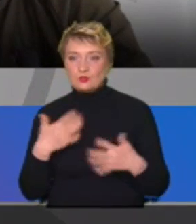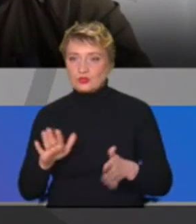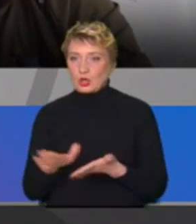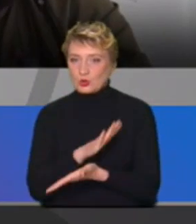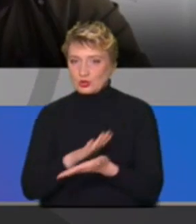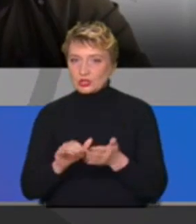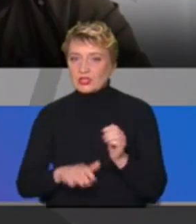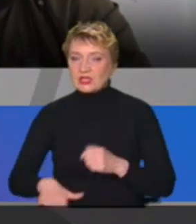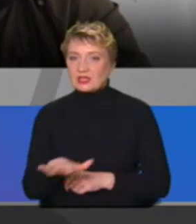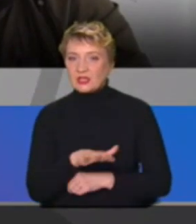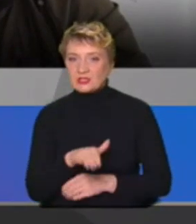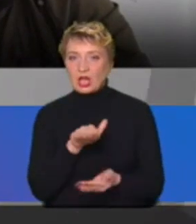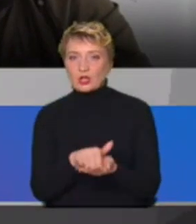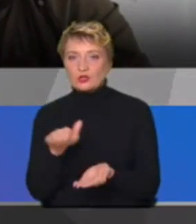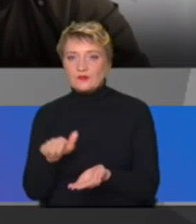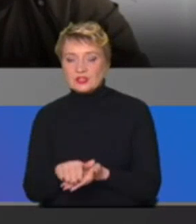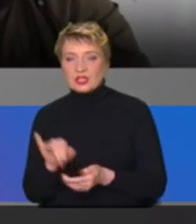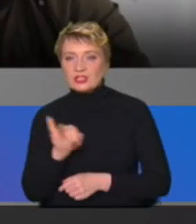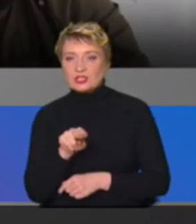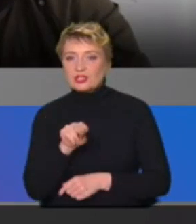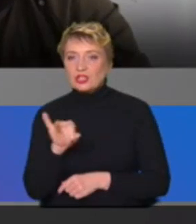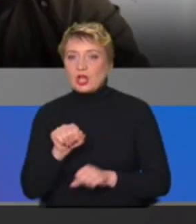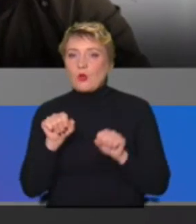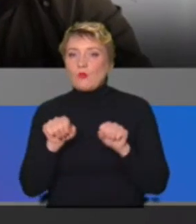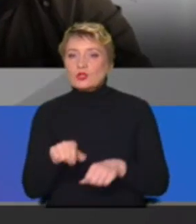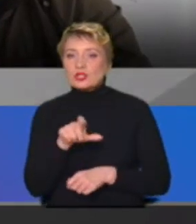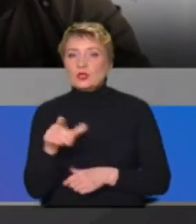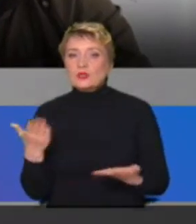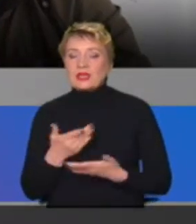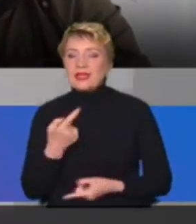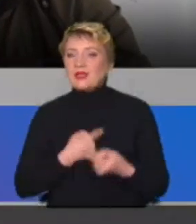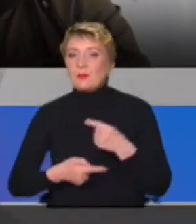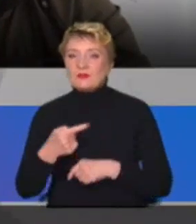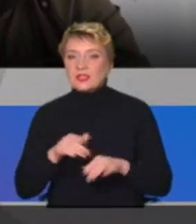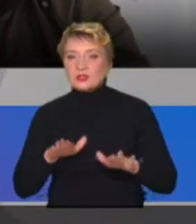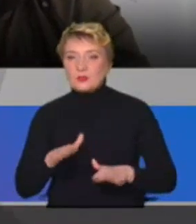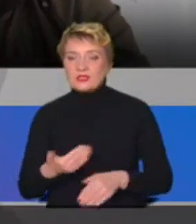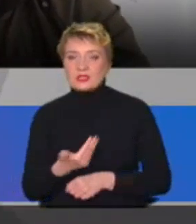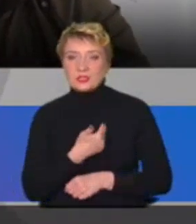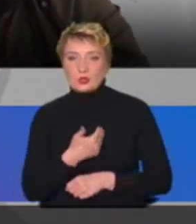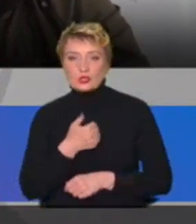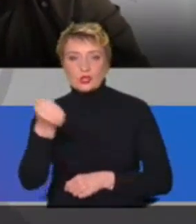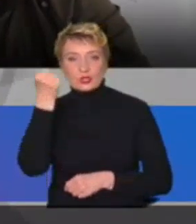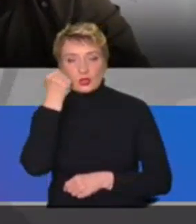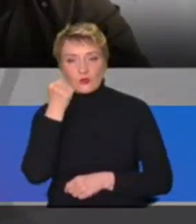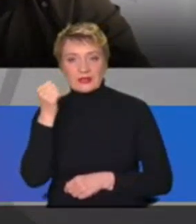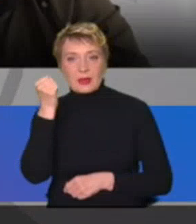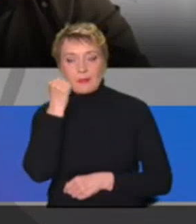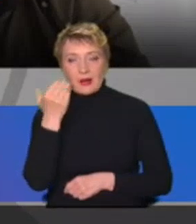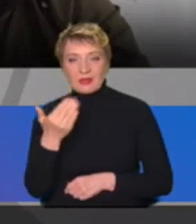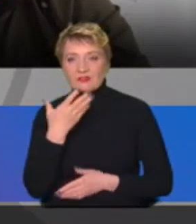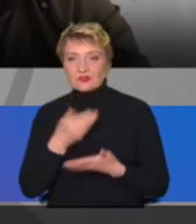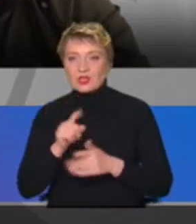зокрема, територію кладовища, і чи можна людям, які не тільки повертаються в місто, які хочуть шанувати пам'ять своїх рідних,